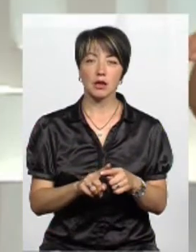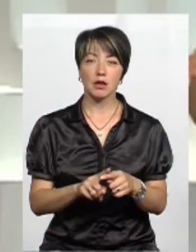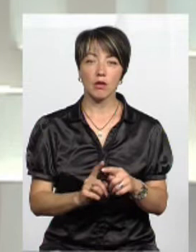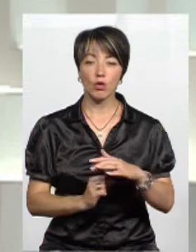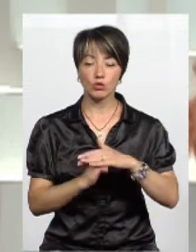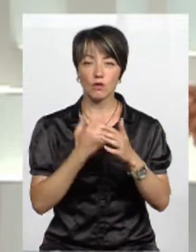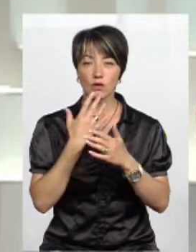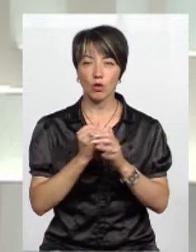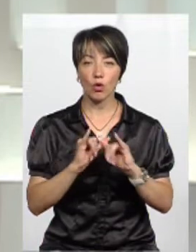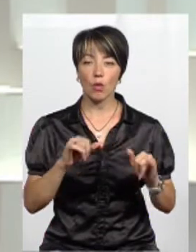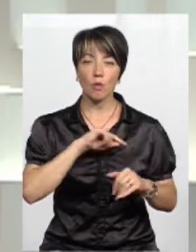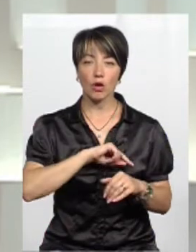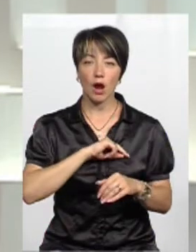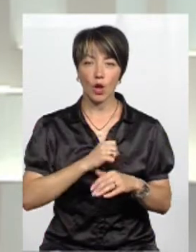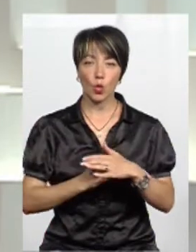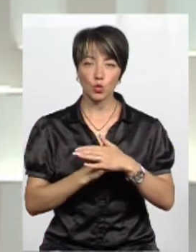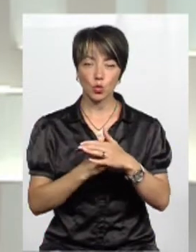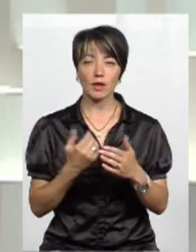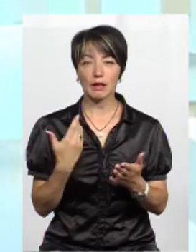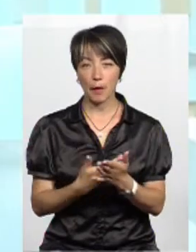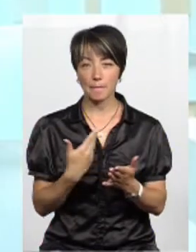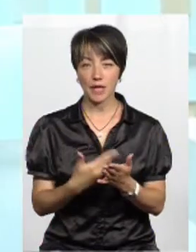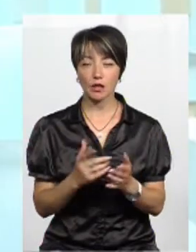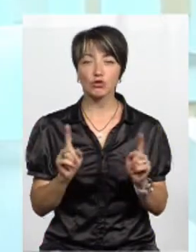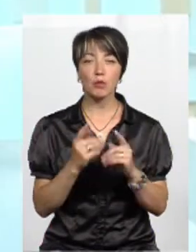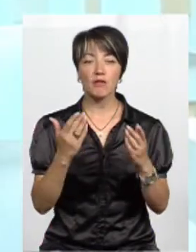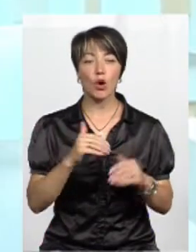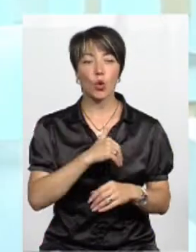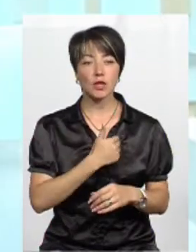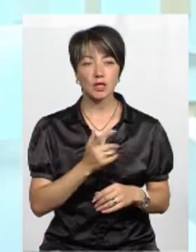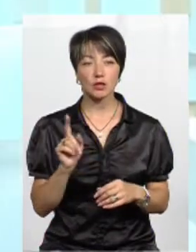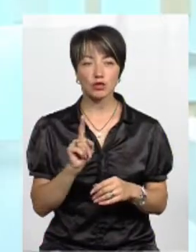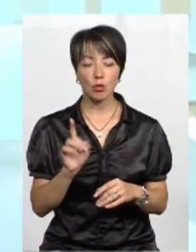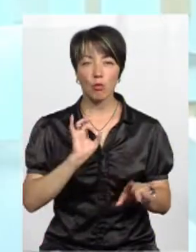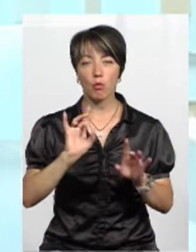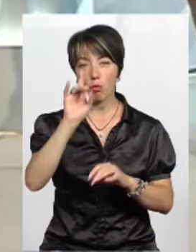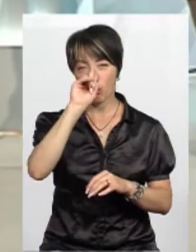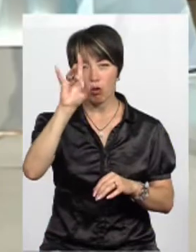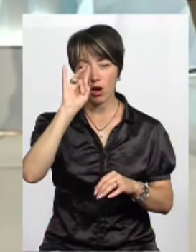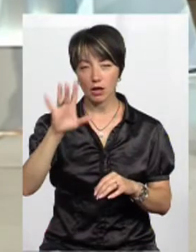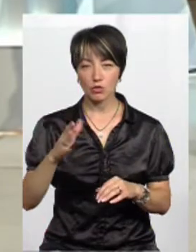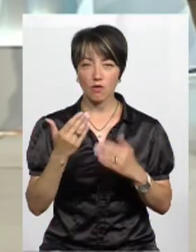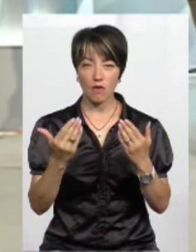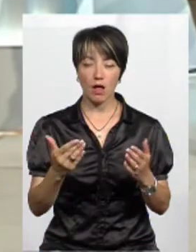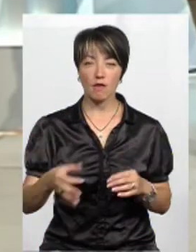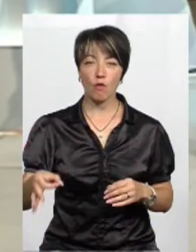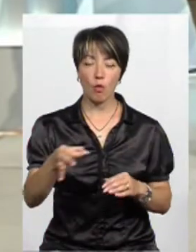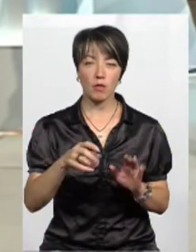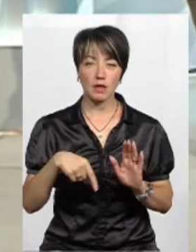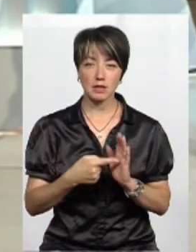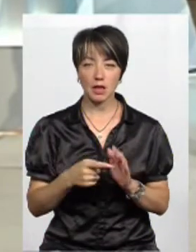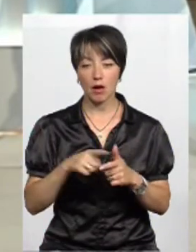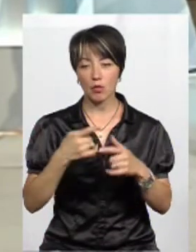розвитку, своїх якихось моральних устоїв. От щось, наприклад, що би ви хотіли, щоб популяризувалося на телебаченні?